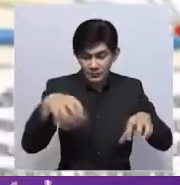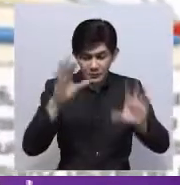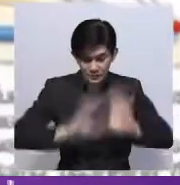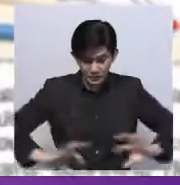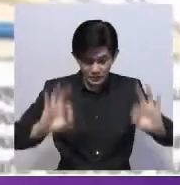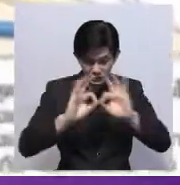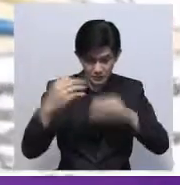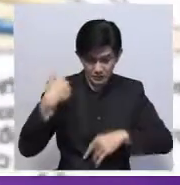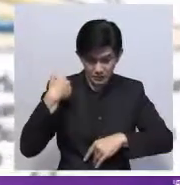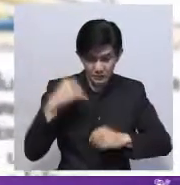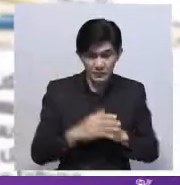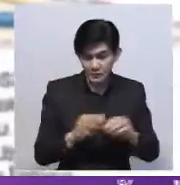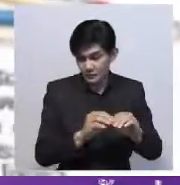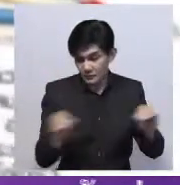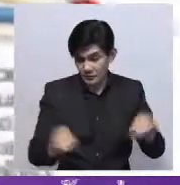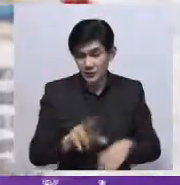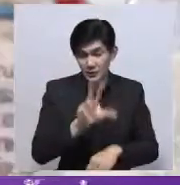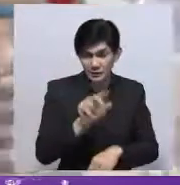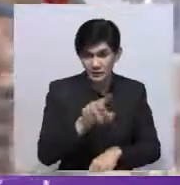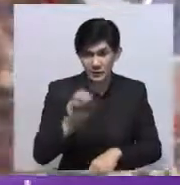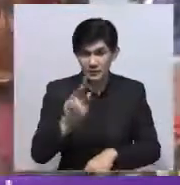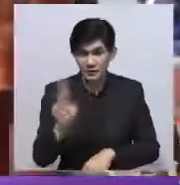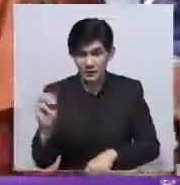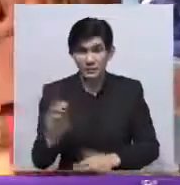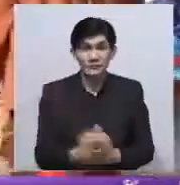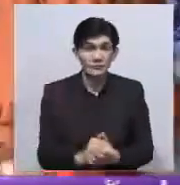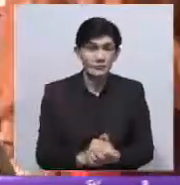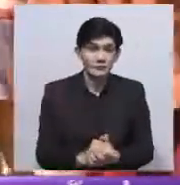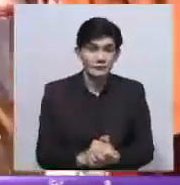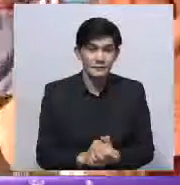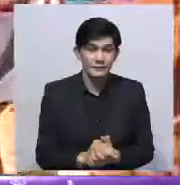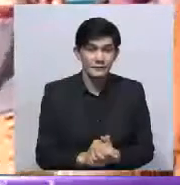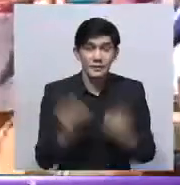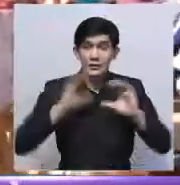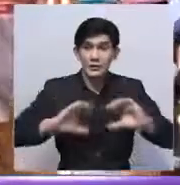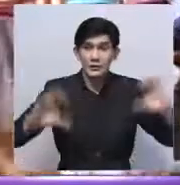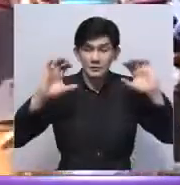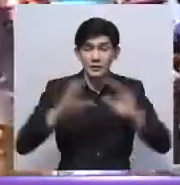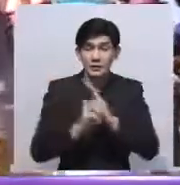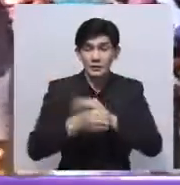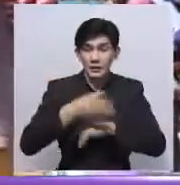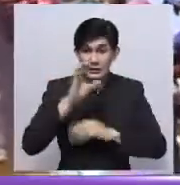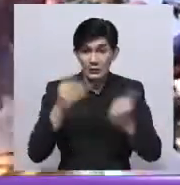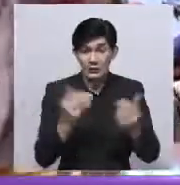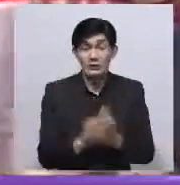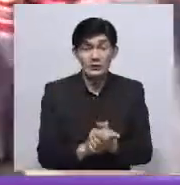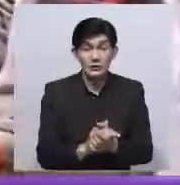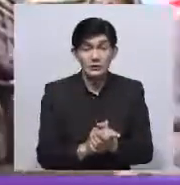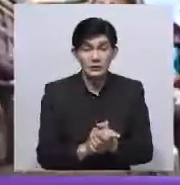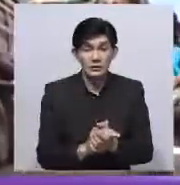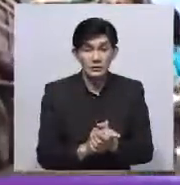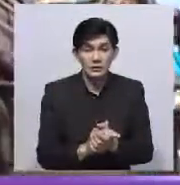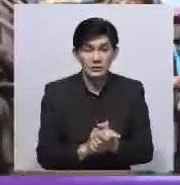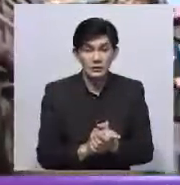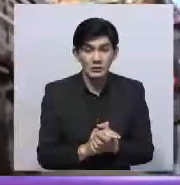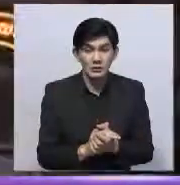เทศในระยะ 30-50 กิโลเมตรส่วนทางภาครัฐของจังหวัดสระแก้วโดยอำเภอคลองหาดได้มีการเตรียมการ